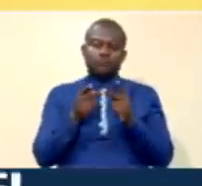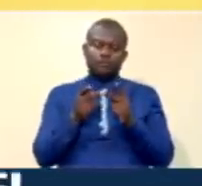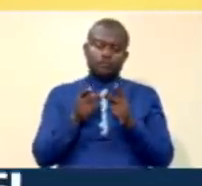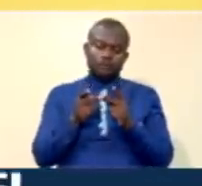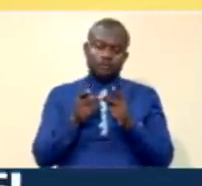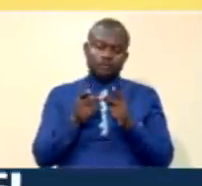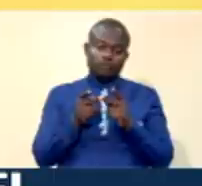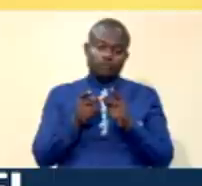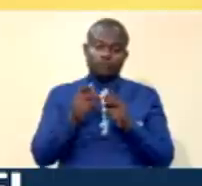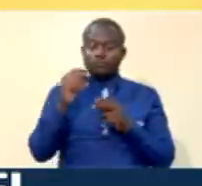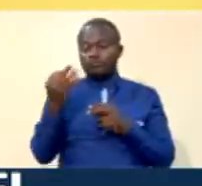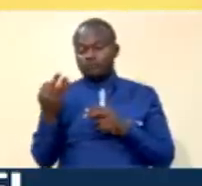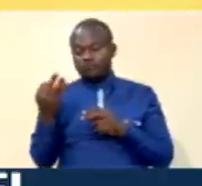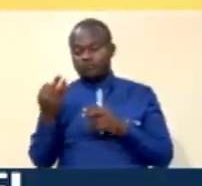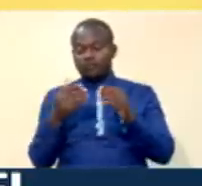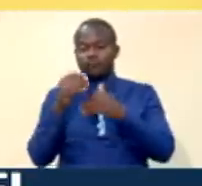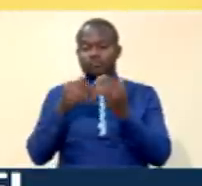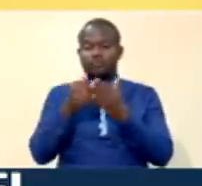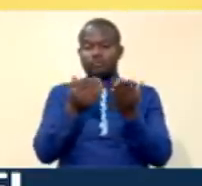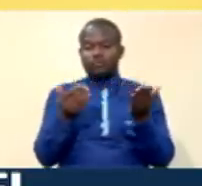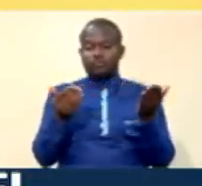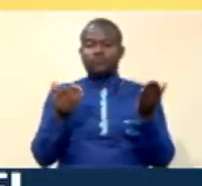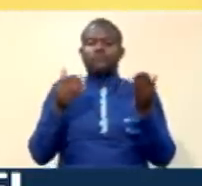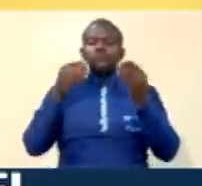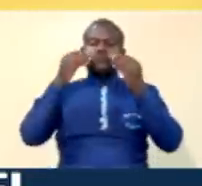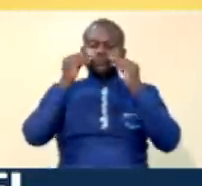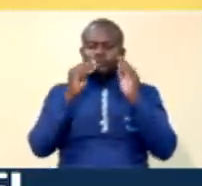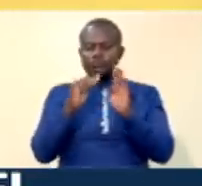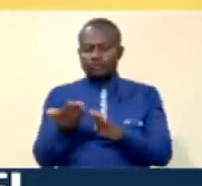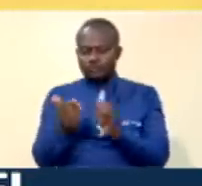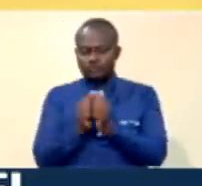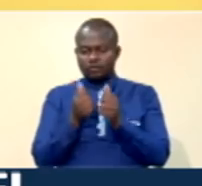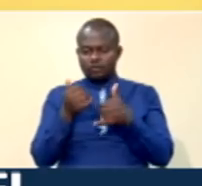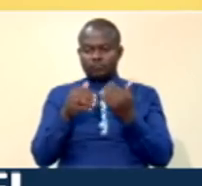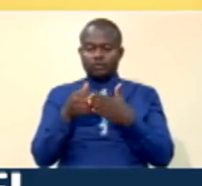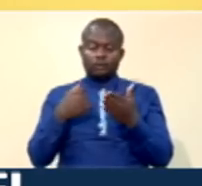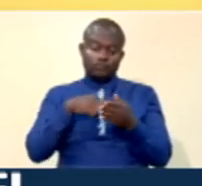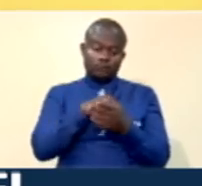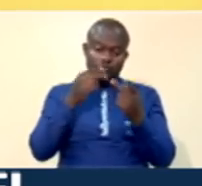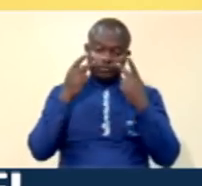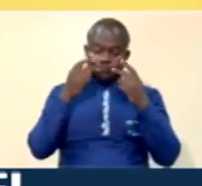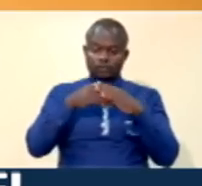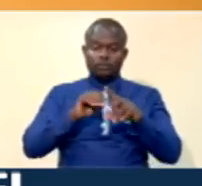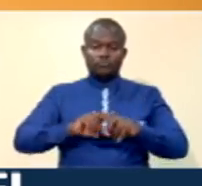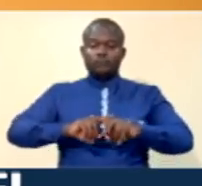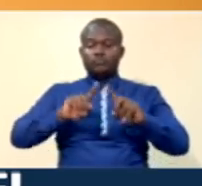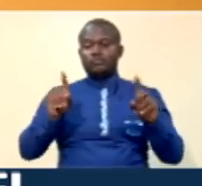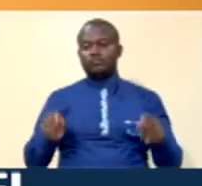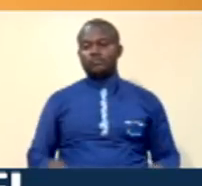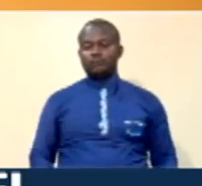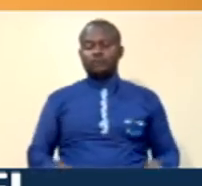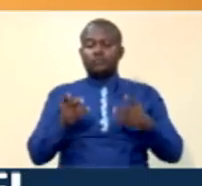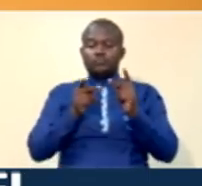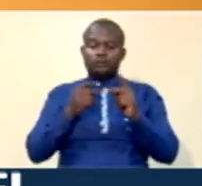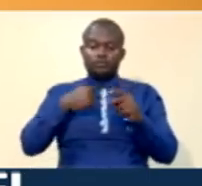ku gitanda twabaga turi nka batatu, birangira nyine umwuka n'ubundi awubuza arapfa. None ubu nyine nabonye ikinyuranyo ahantu rwose